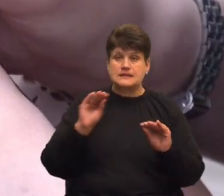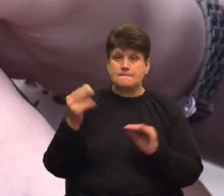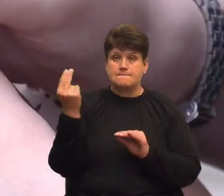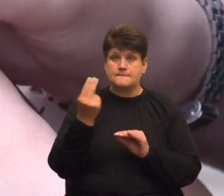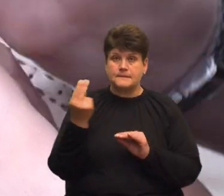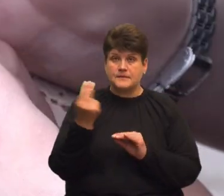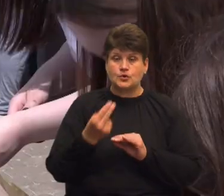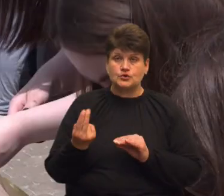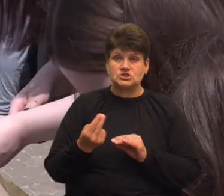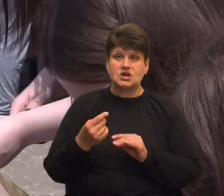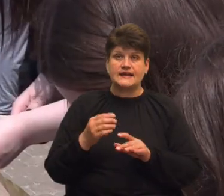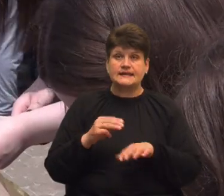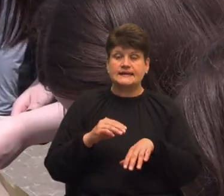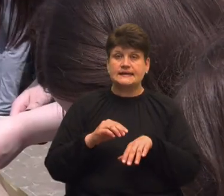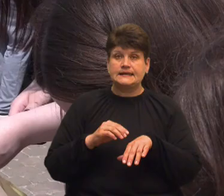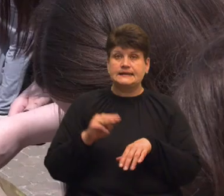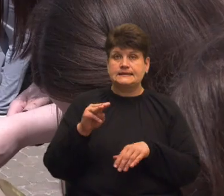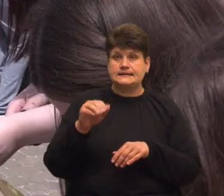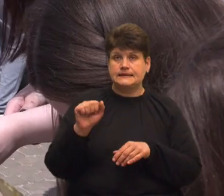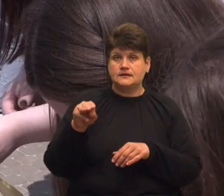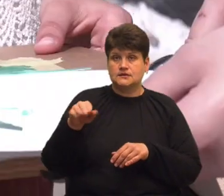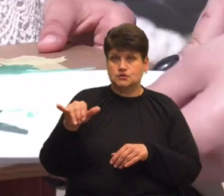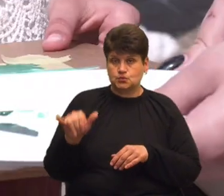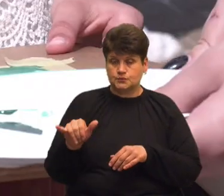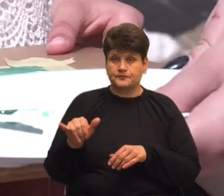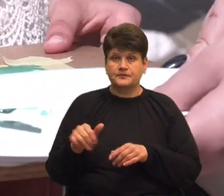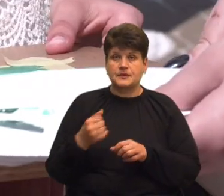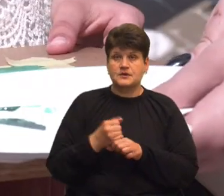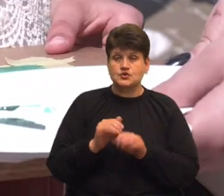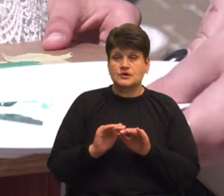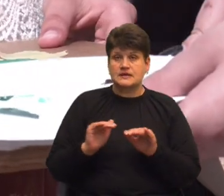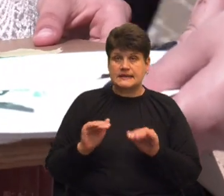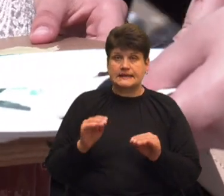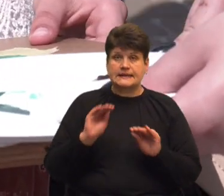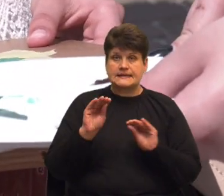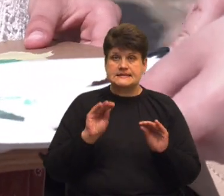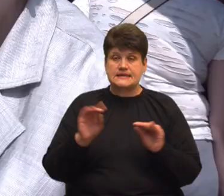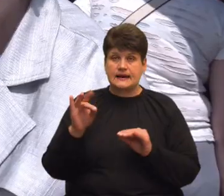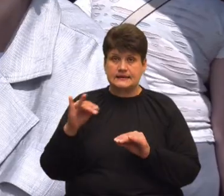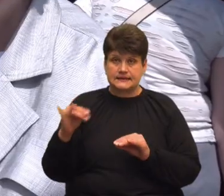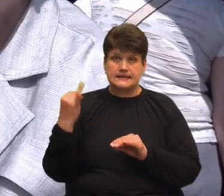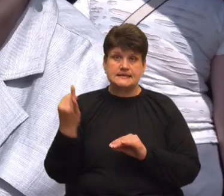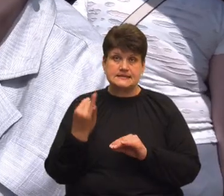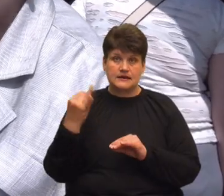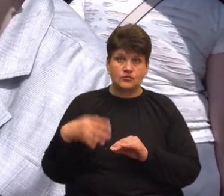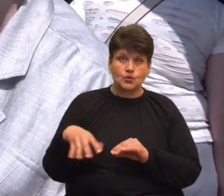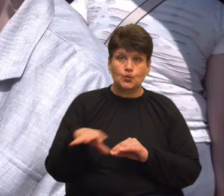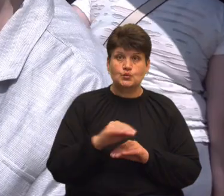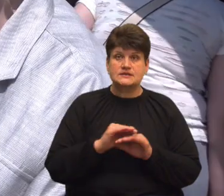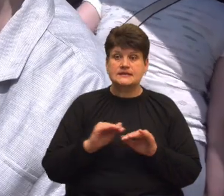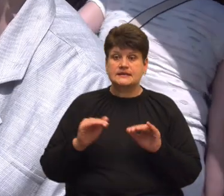художні татуювання з дітками волонтерять студенти дизайнери дивлюся що зацікавлення - усі дітки вже